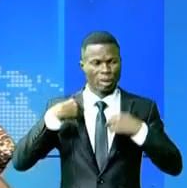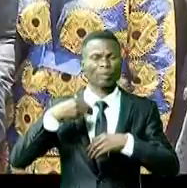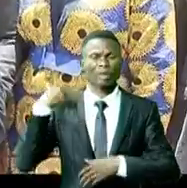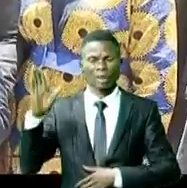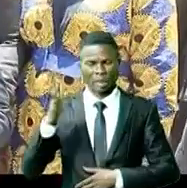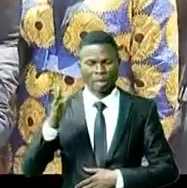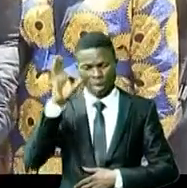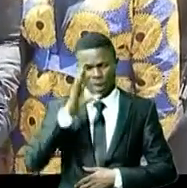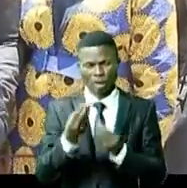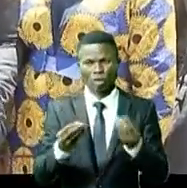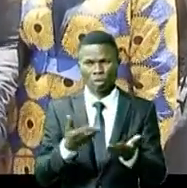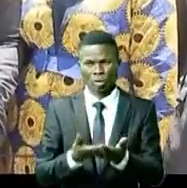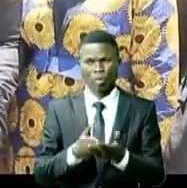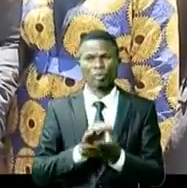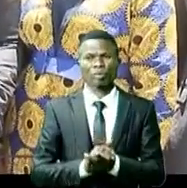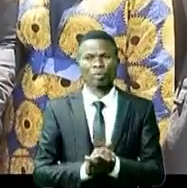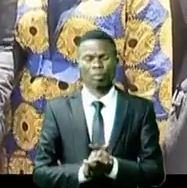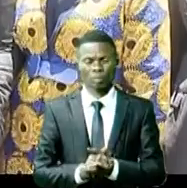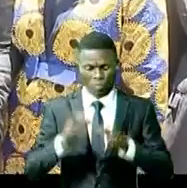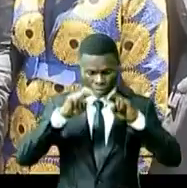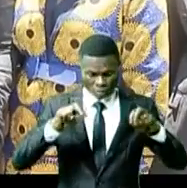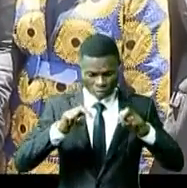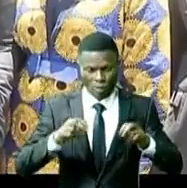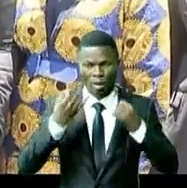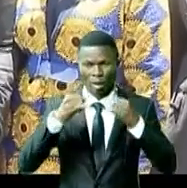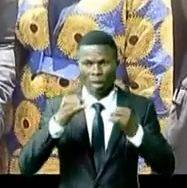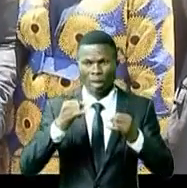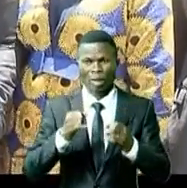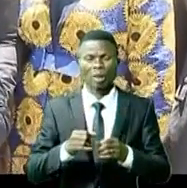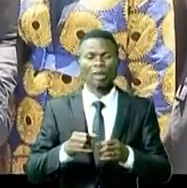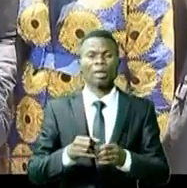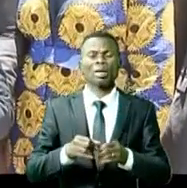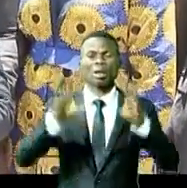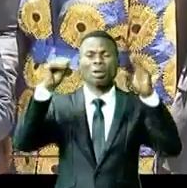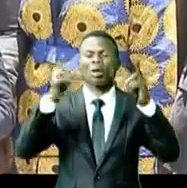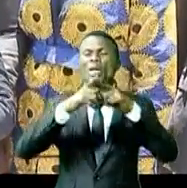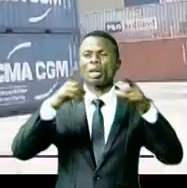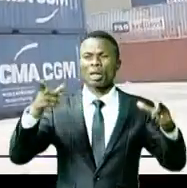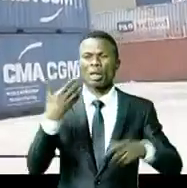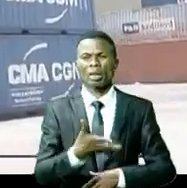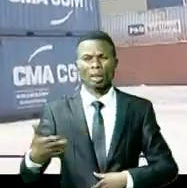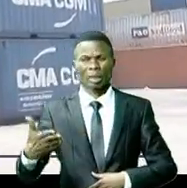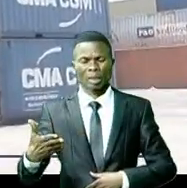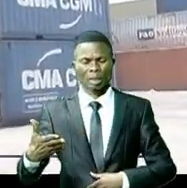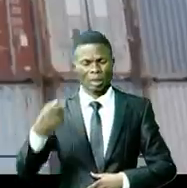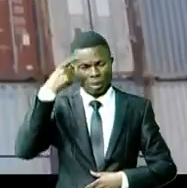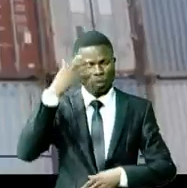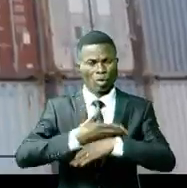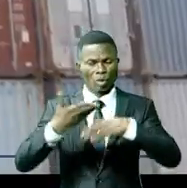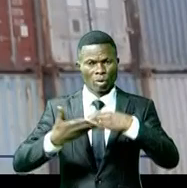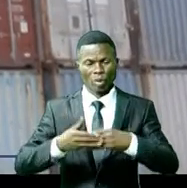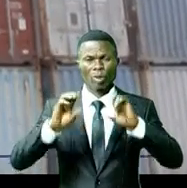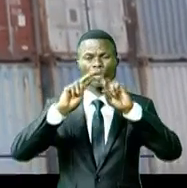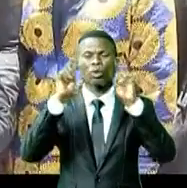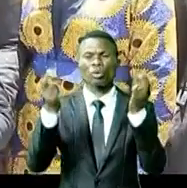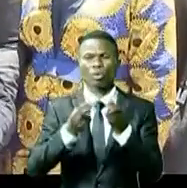judiciaires. Les rapports du service des renseignements qui avaient nos containers qui avaient les matériels et équipements qui devraient aller construire la cimenterie de la